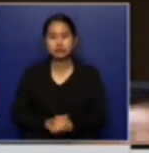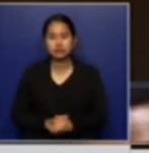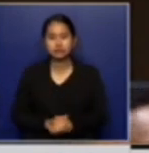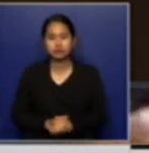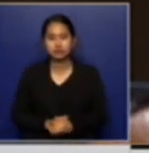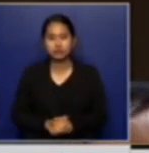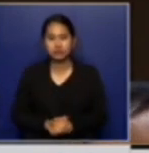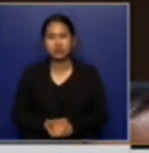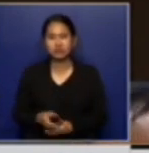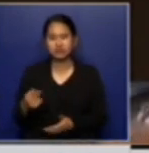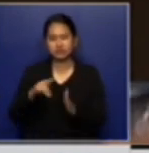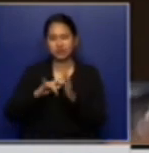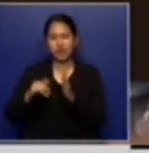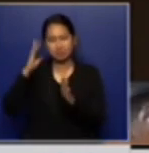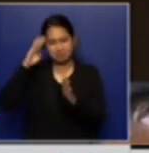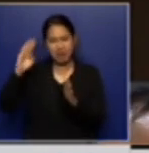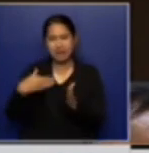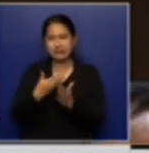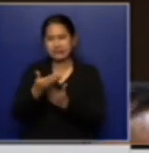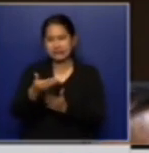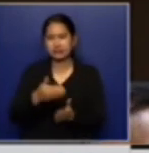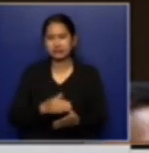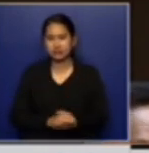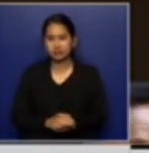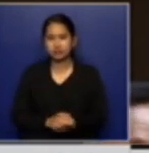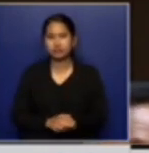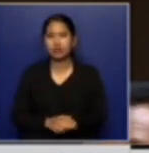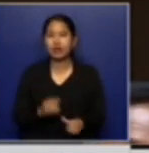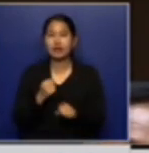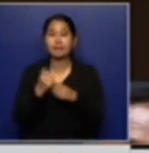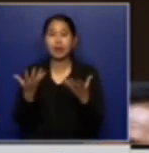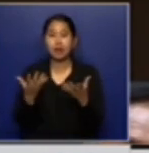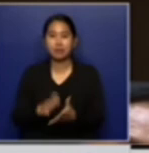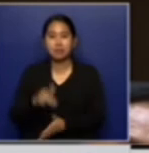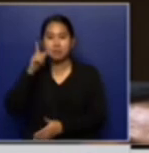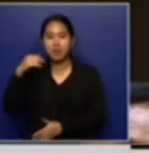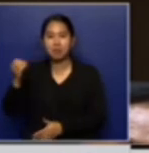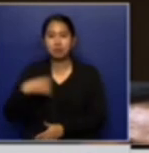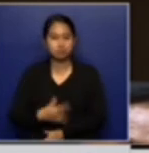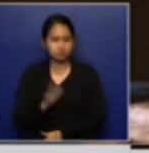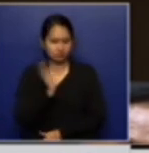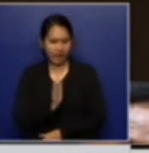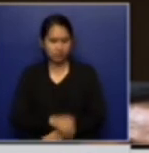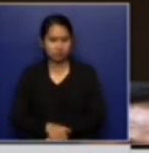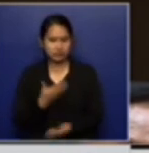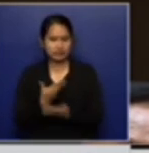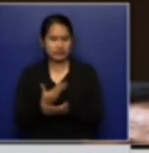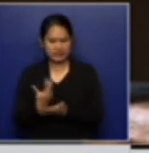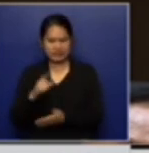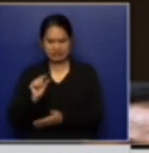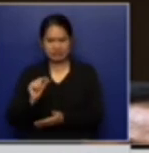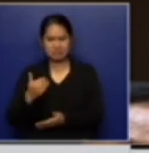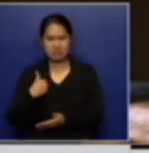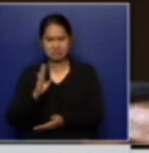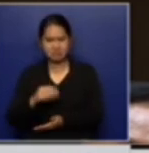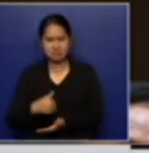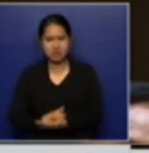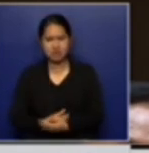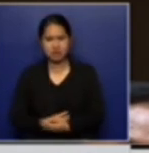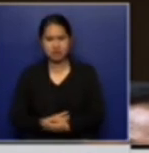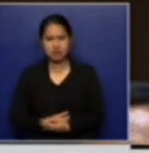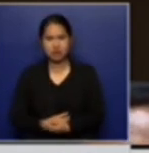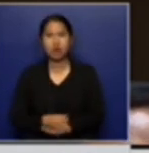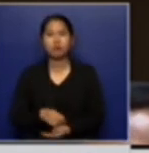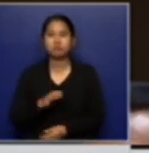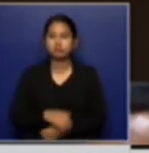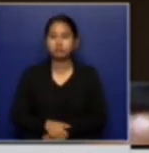ขอเงินไปซื้อยาบ้าแล้วทำไงแม่ไม่ให้มีเงินอยู่20บาทไปซื้อน้ำมันเผาบ้